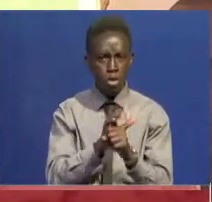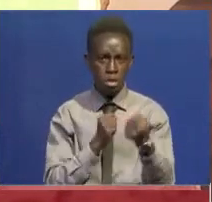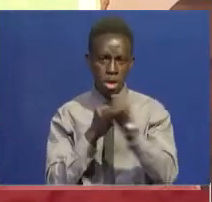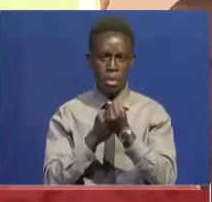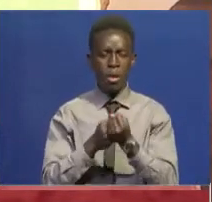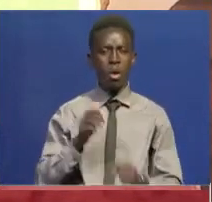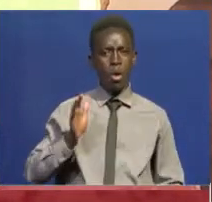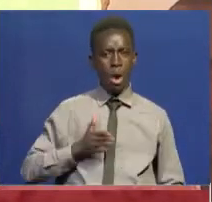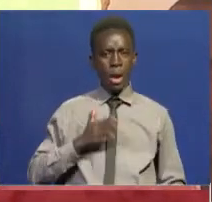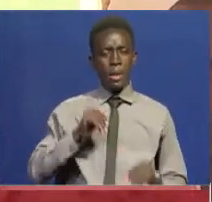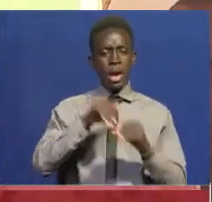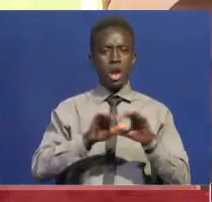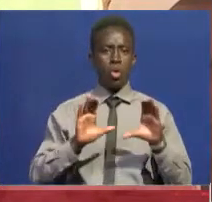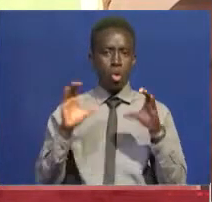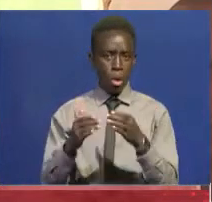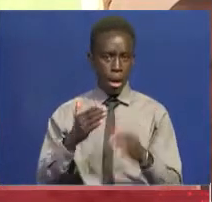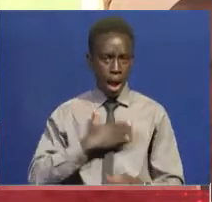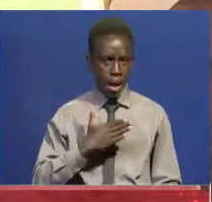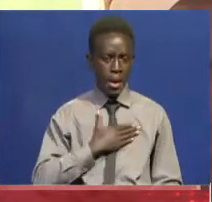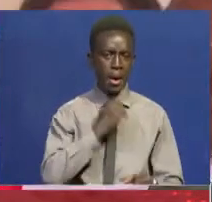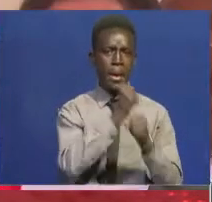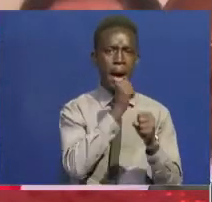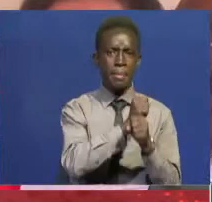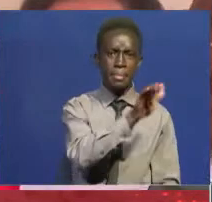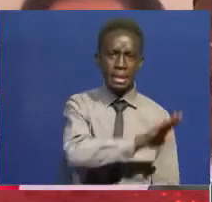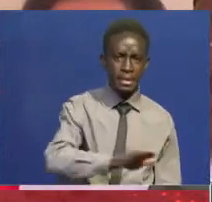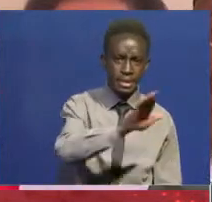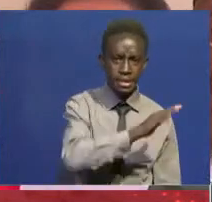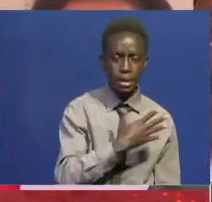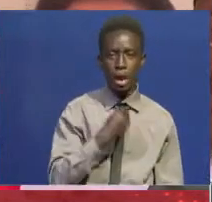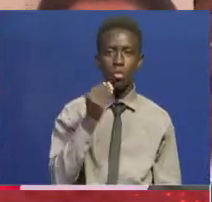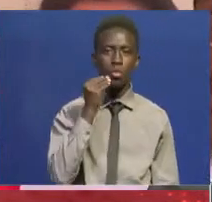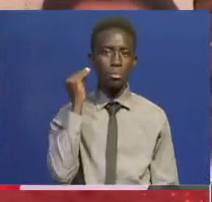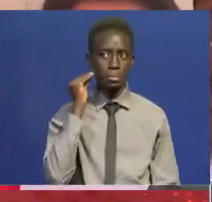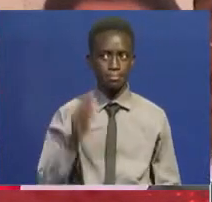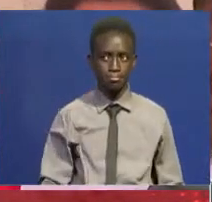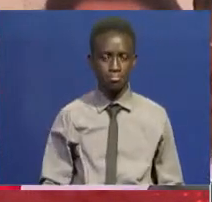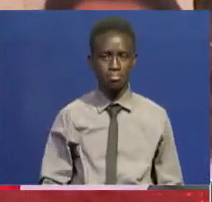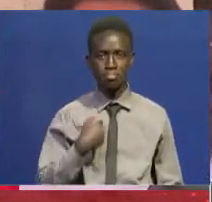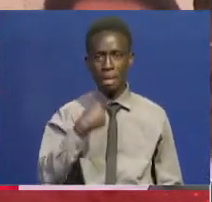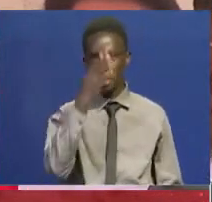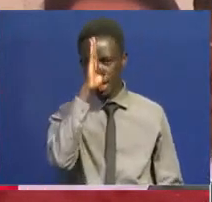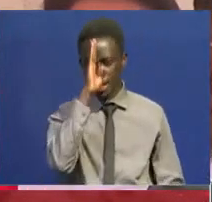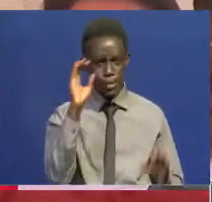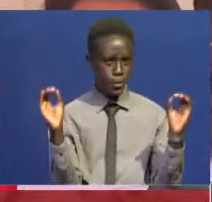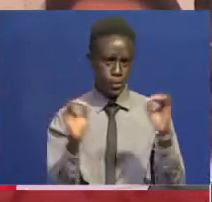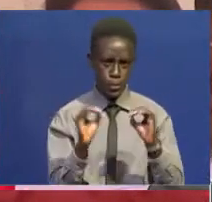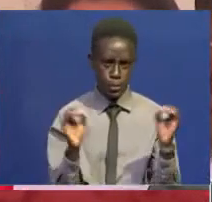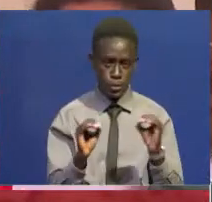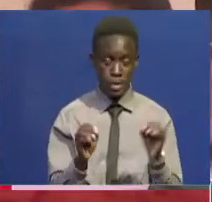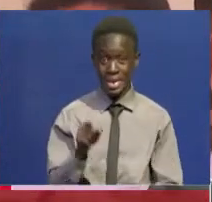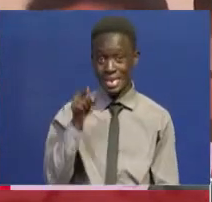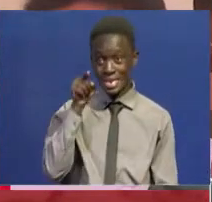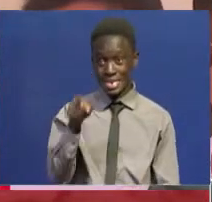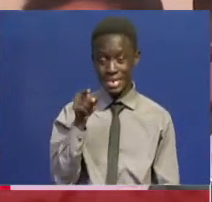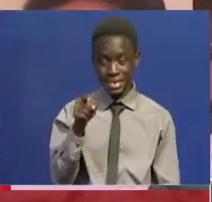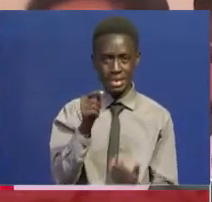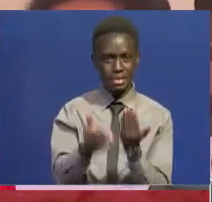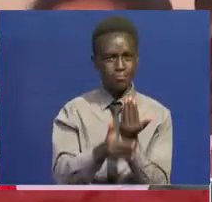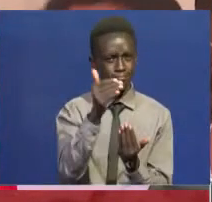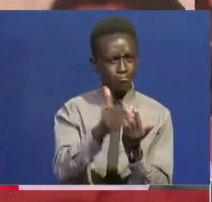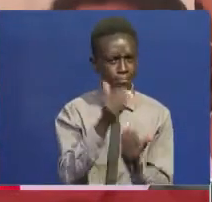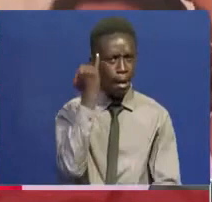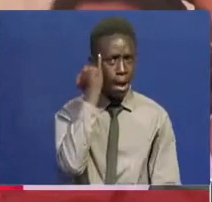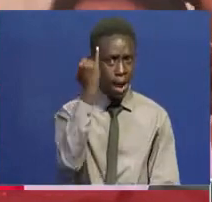our communities, workplaces and homes. I have no doubt whatsoever that this rehabilitative